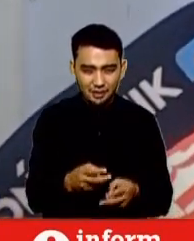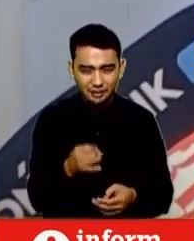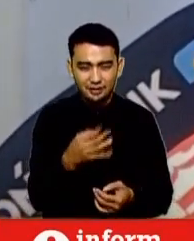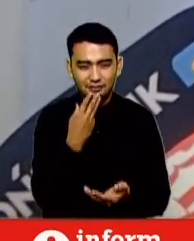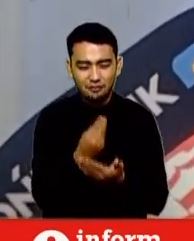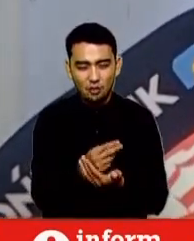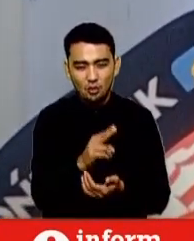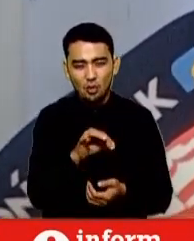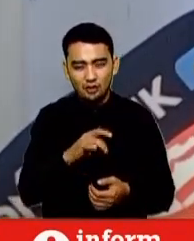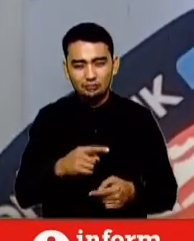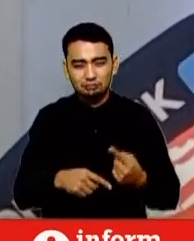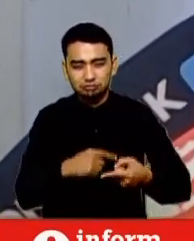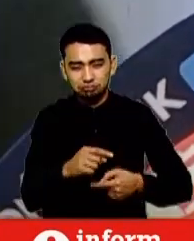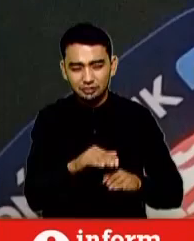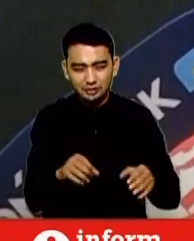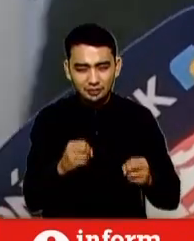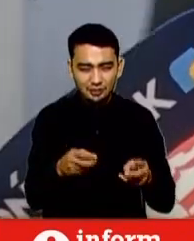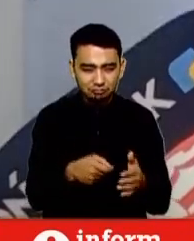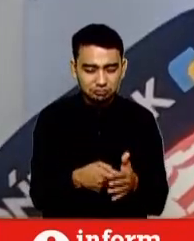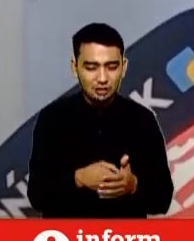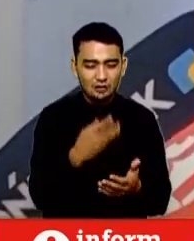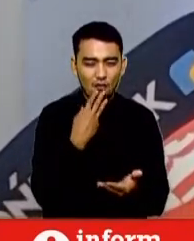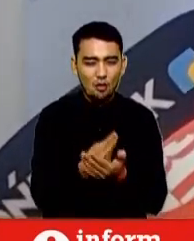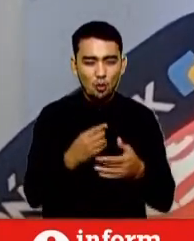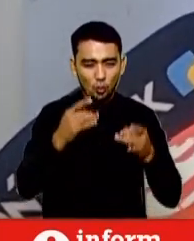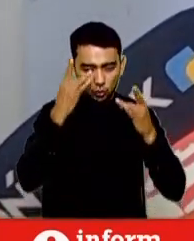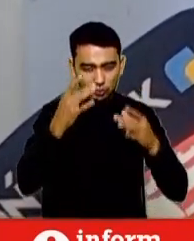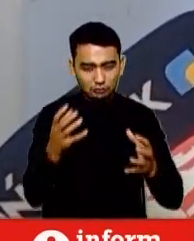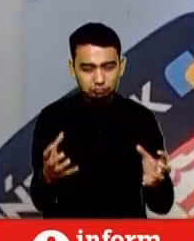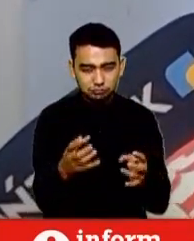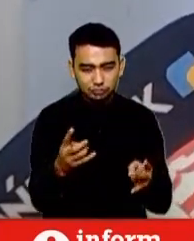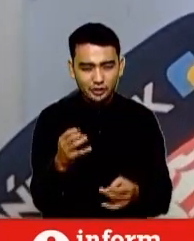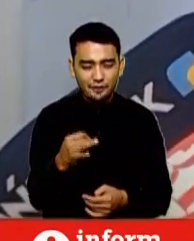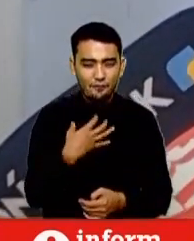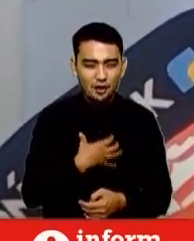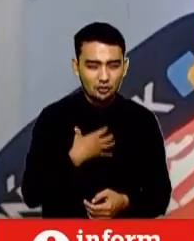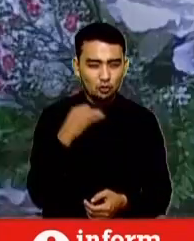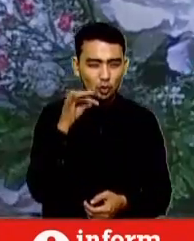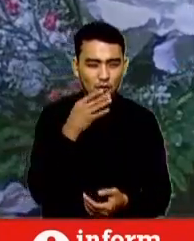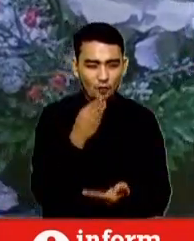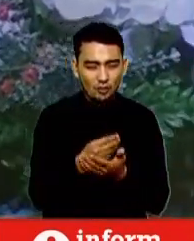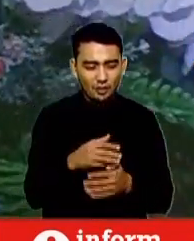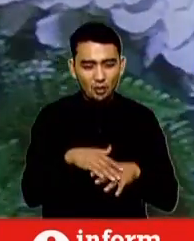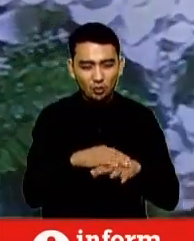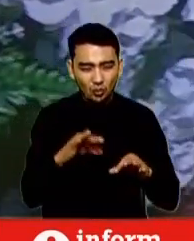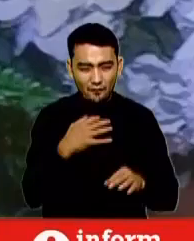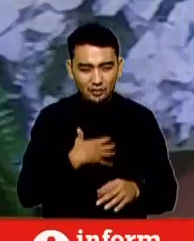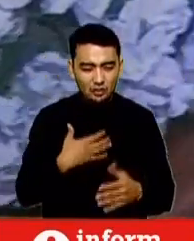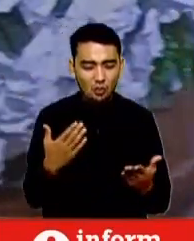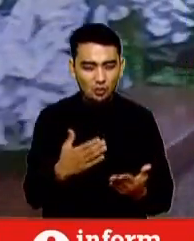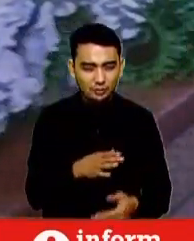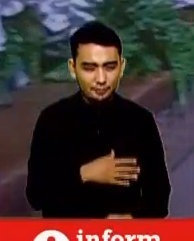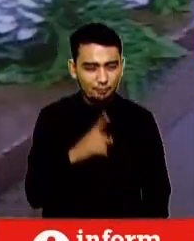своим корням, насколько важно сохранить свою культуру, насколько важно знать историю своего народа. Форум запланирован